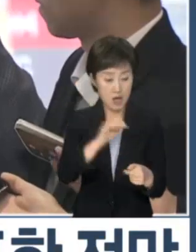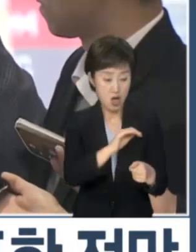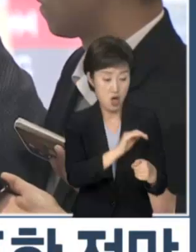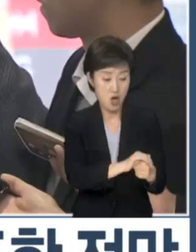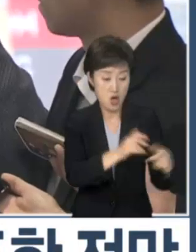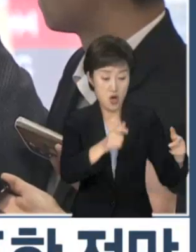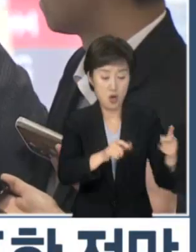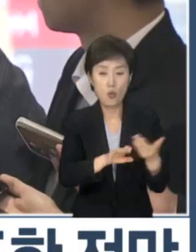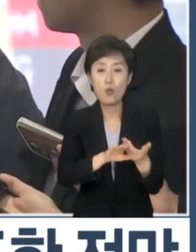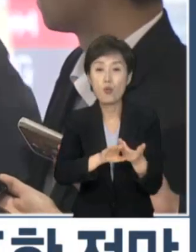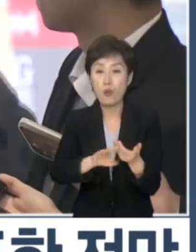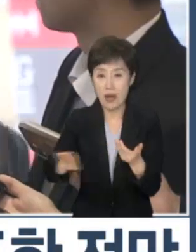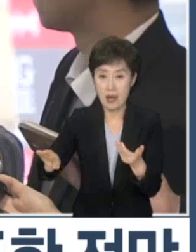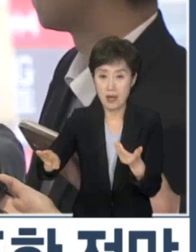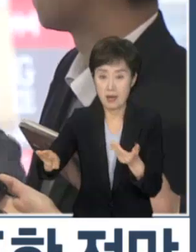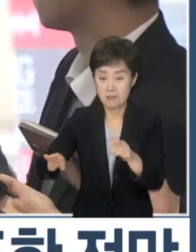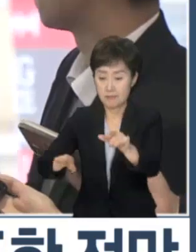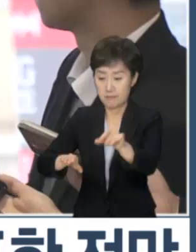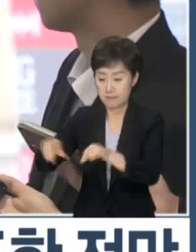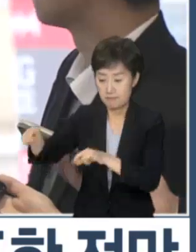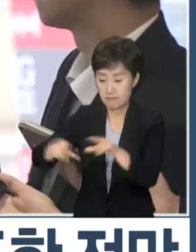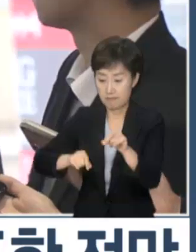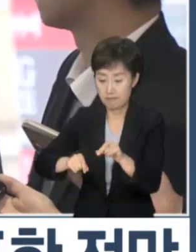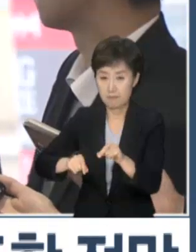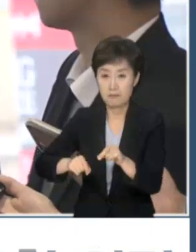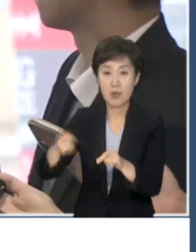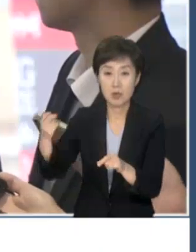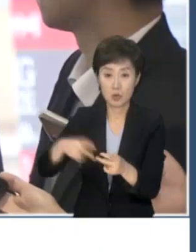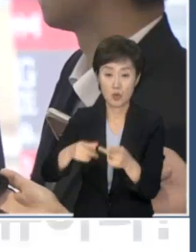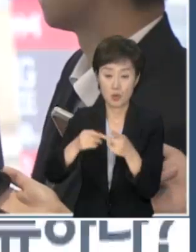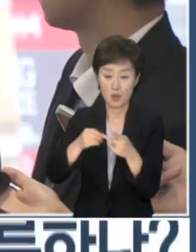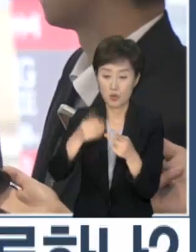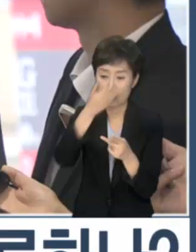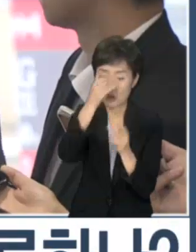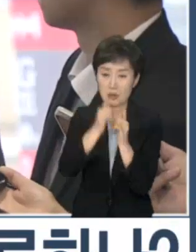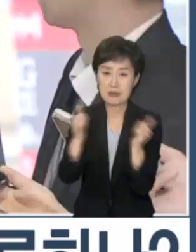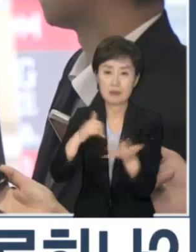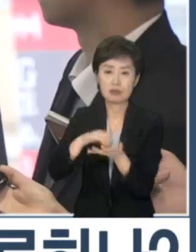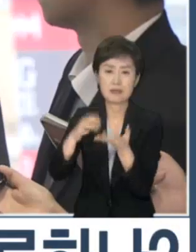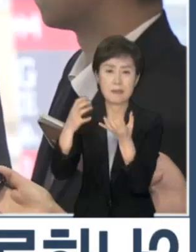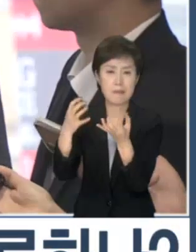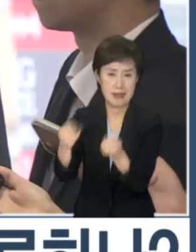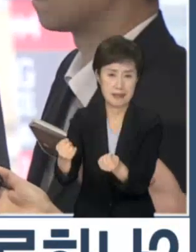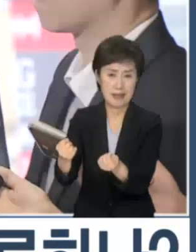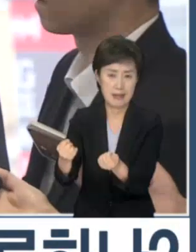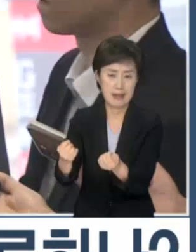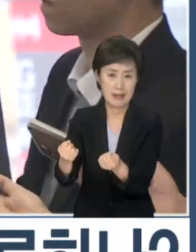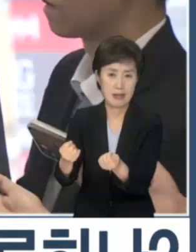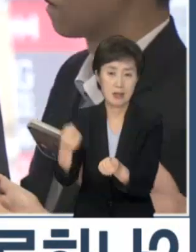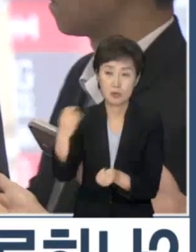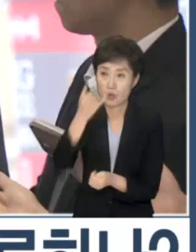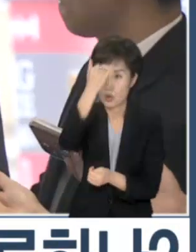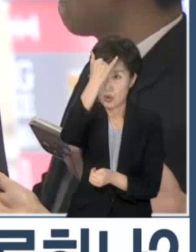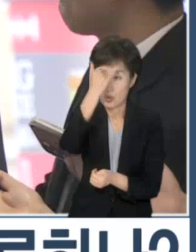이미지를 탈피하기 위한 비영남권 출신, 그리고 청년이 비중이 높을 것 같고, 또 비윤,